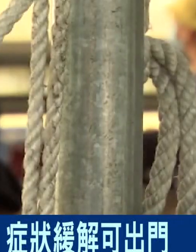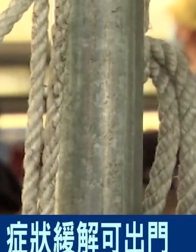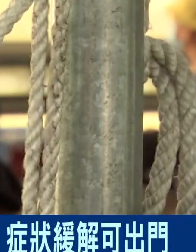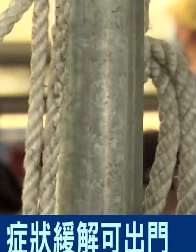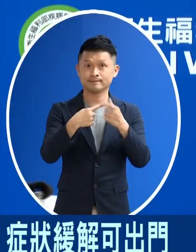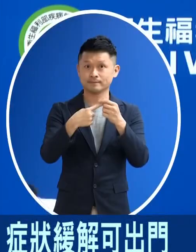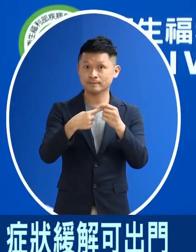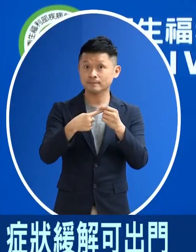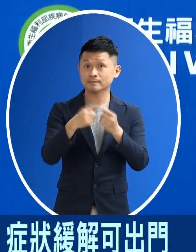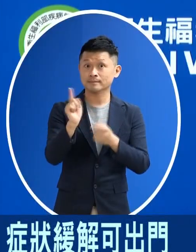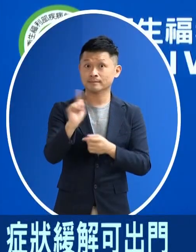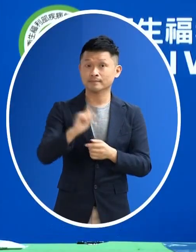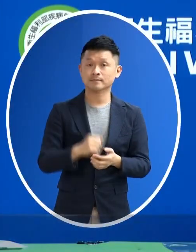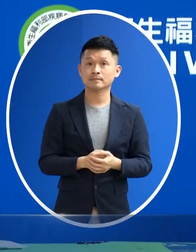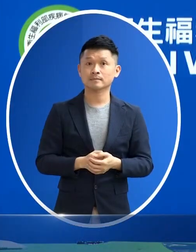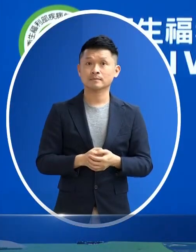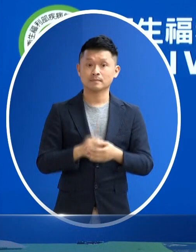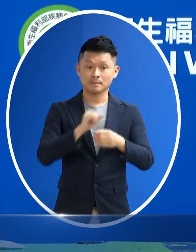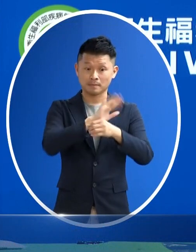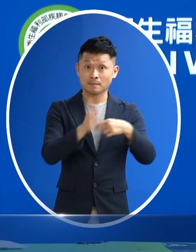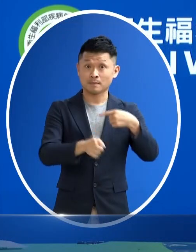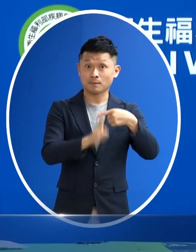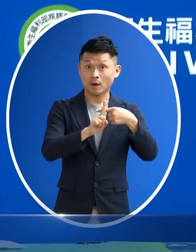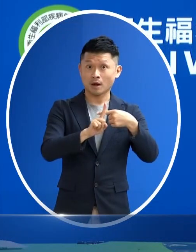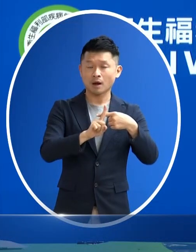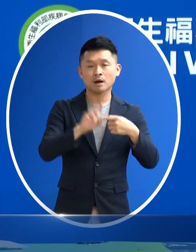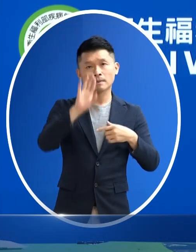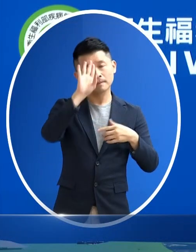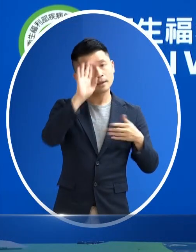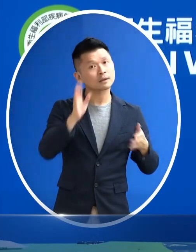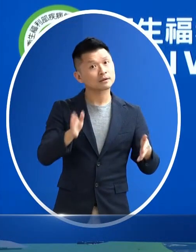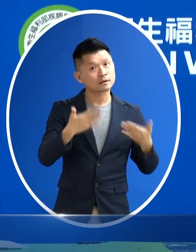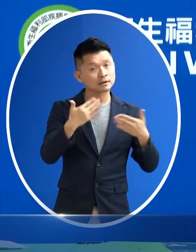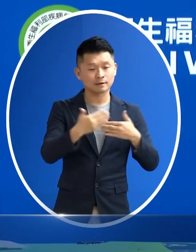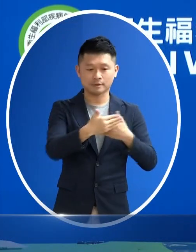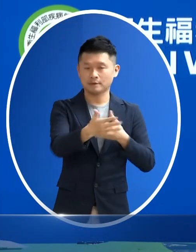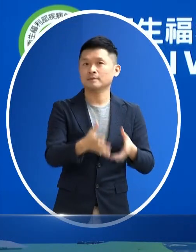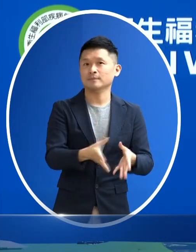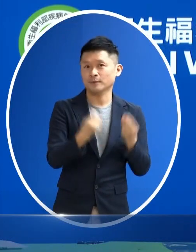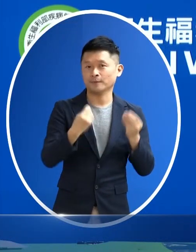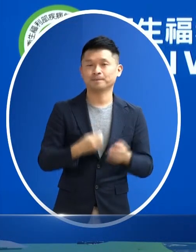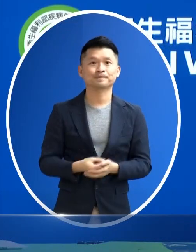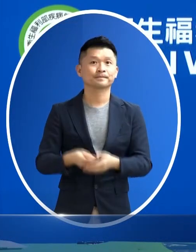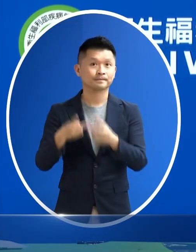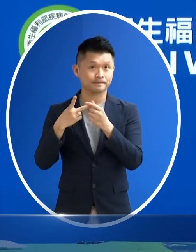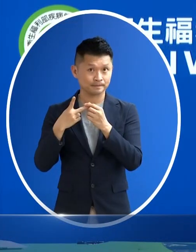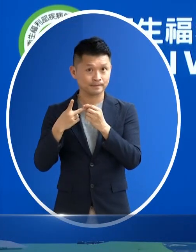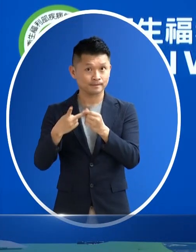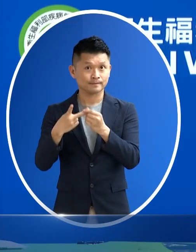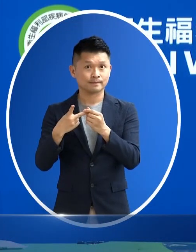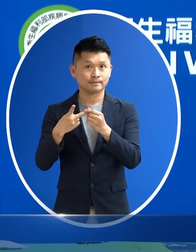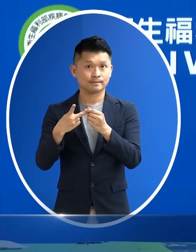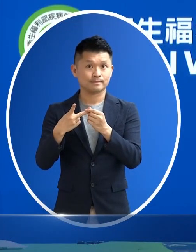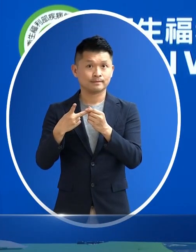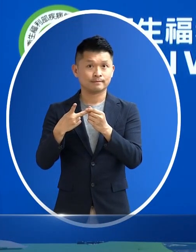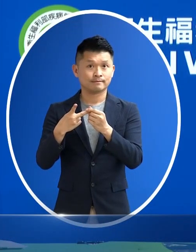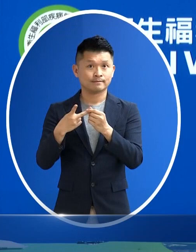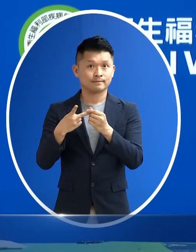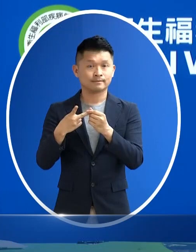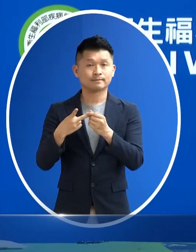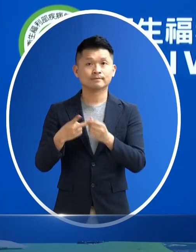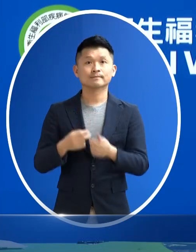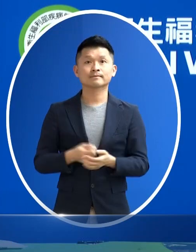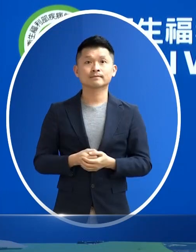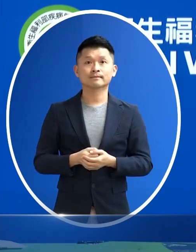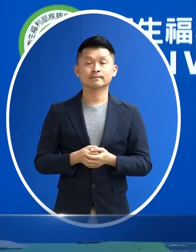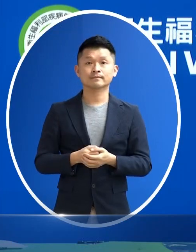健康管理。 我们确诊轻症者是免隔离，这是第一个。第二个是这个只